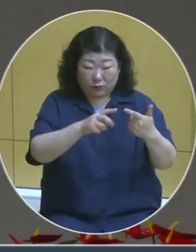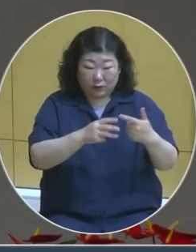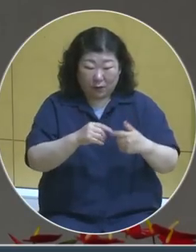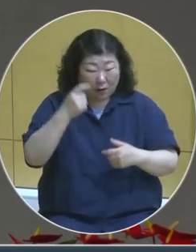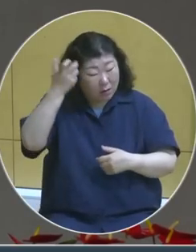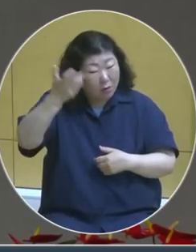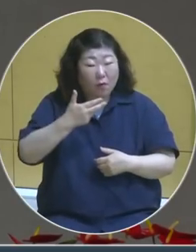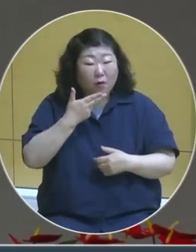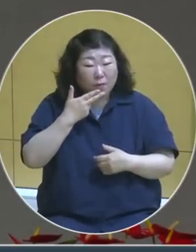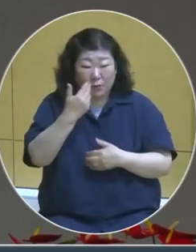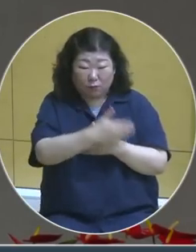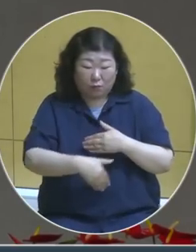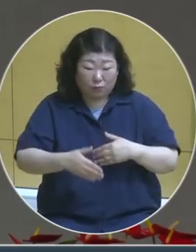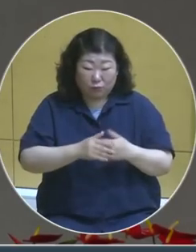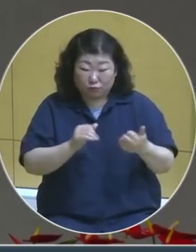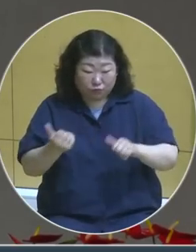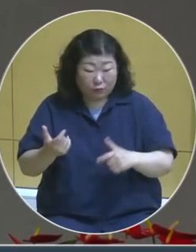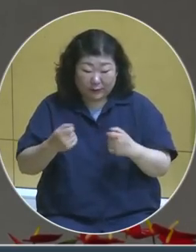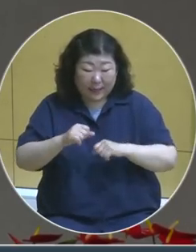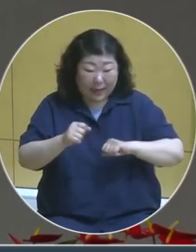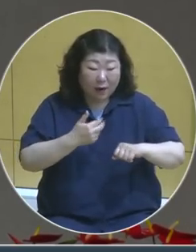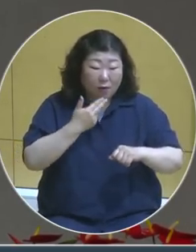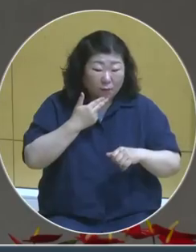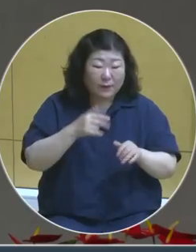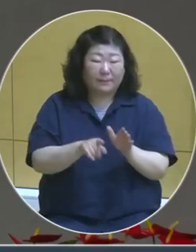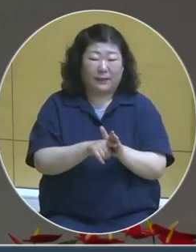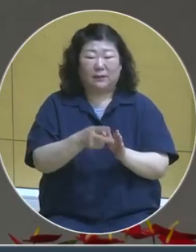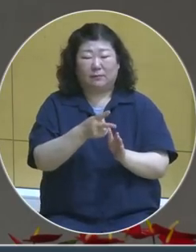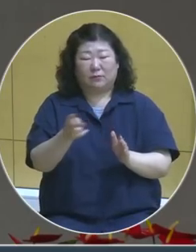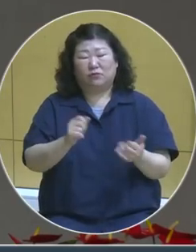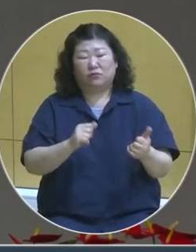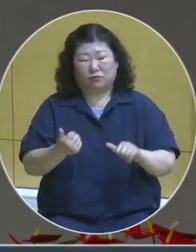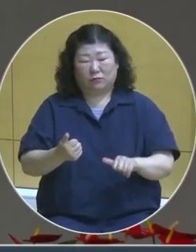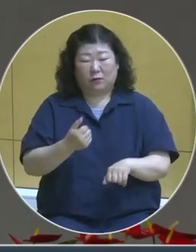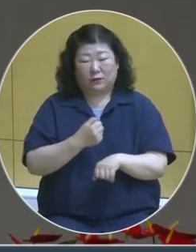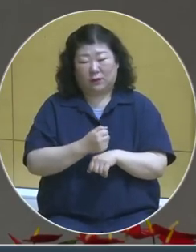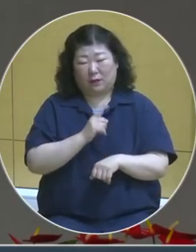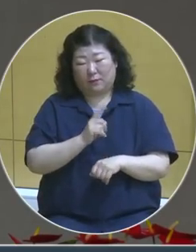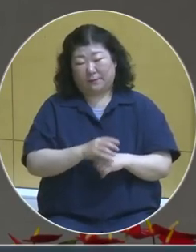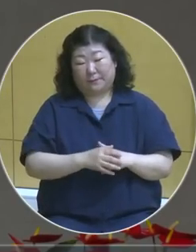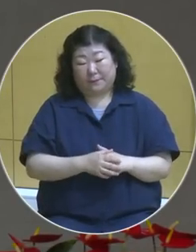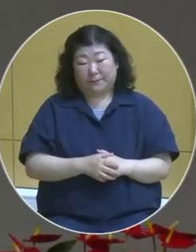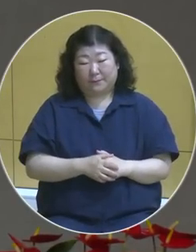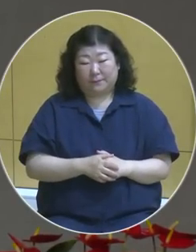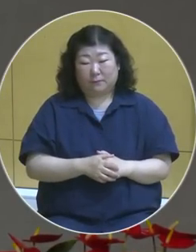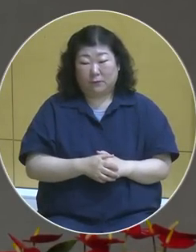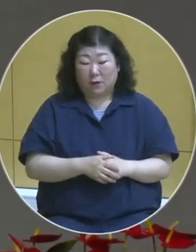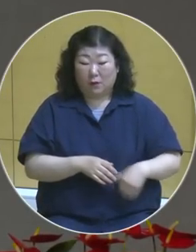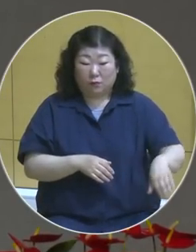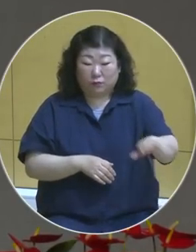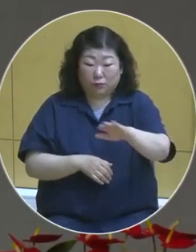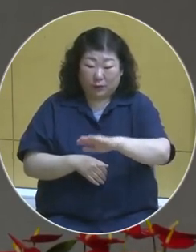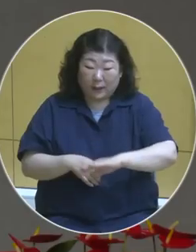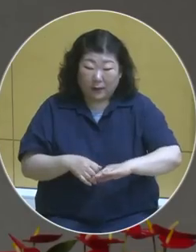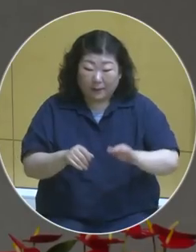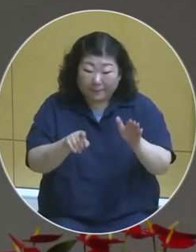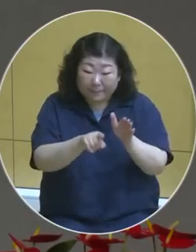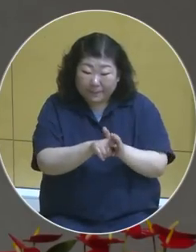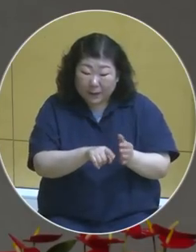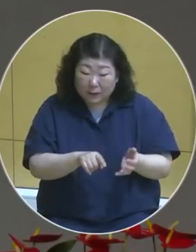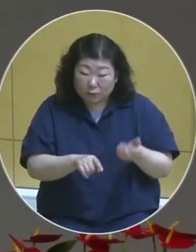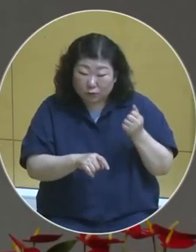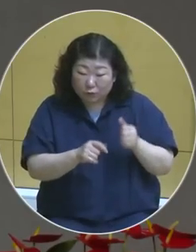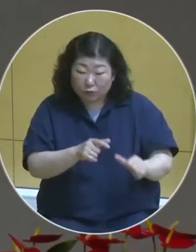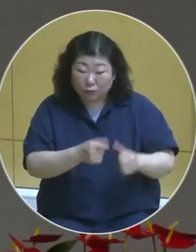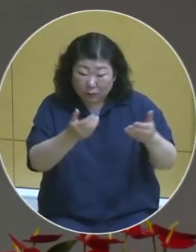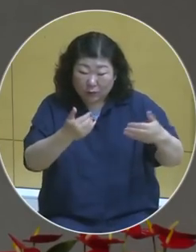같이 행함이 없는 믿음은 죽은 것이니라 그렇게 말씀하고 있습니다. 우리는 믿음으로 구원을 얻지만